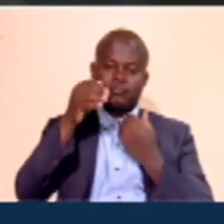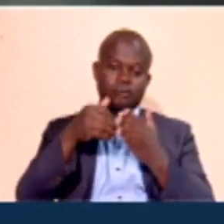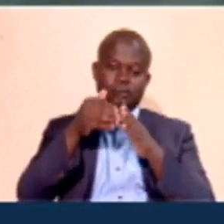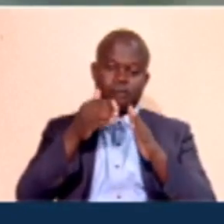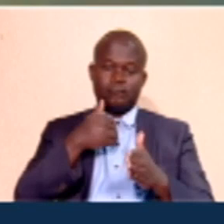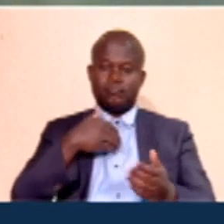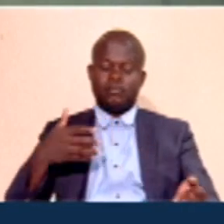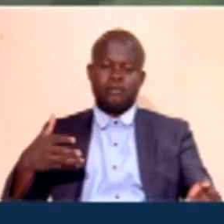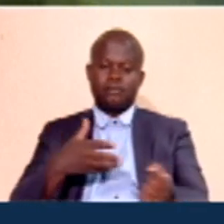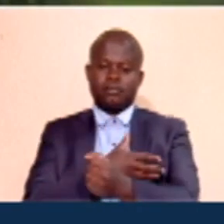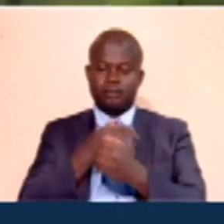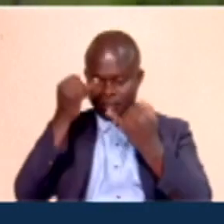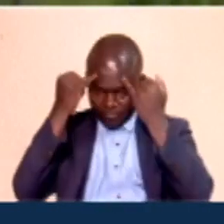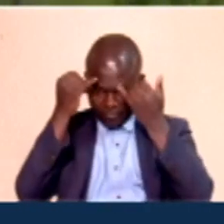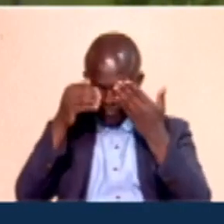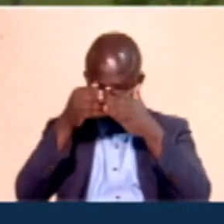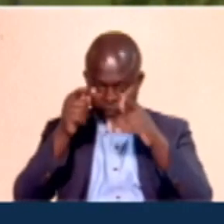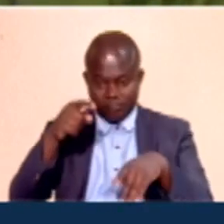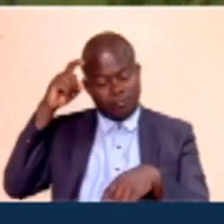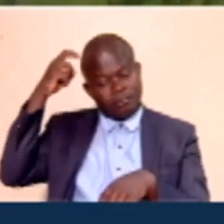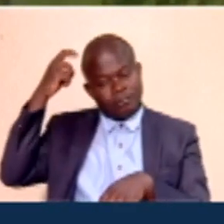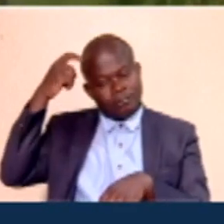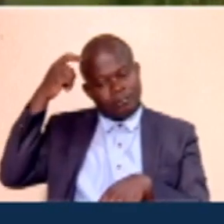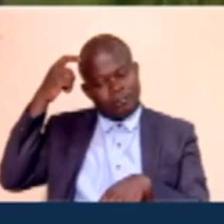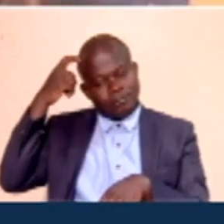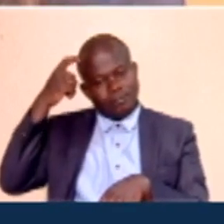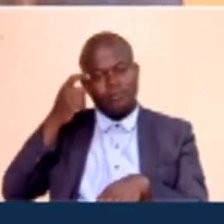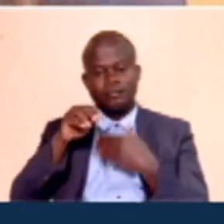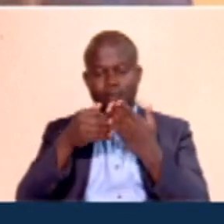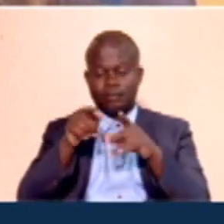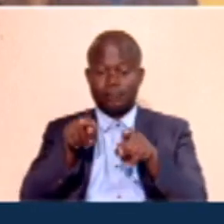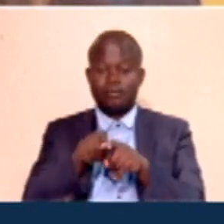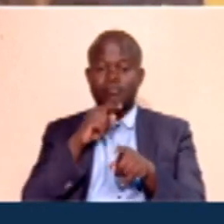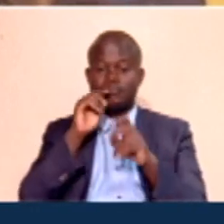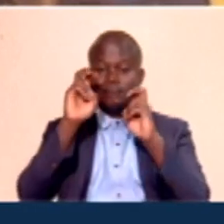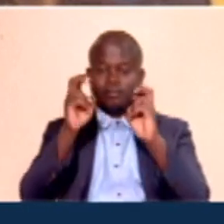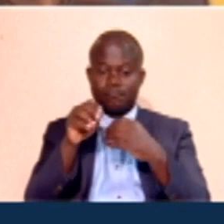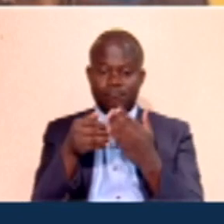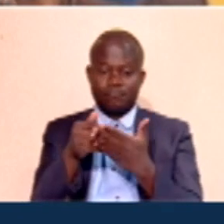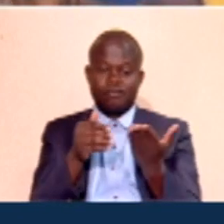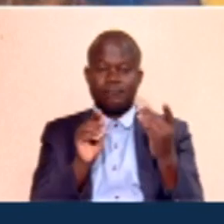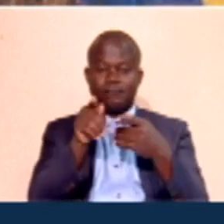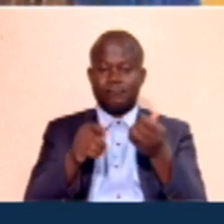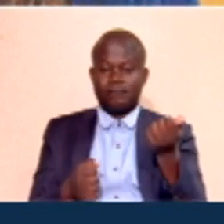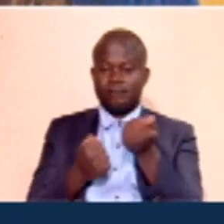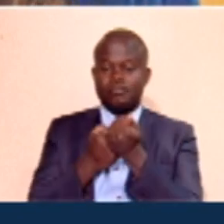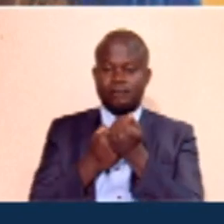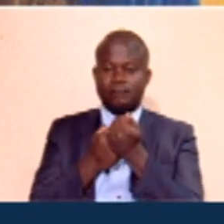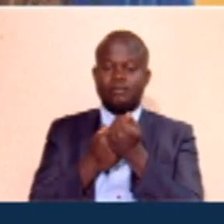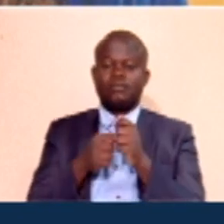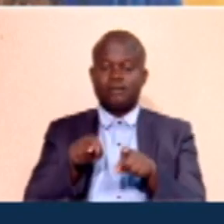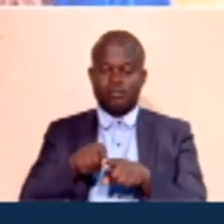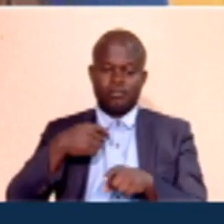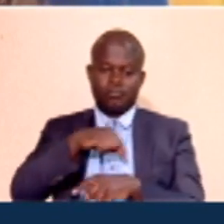imbaraga. Igitekerezo cyanje mu mutwe cyari kimwe, cyaravugaga ngo nari gutabara. Nanjye